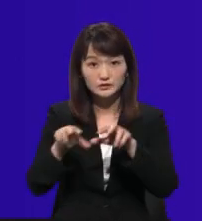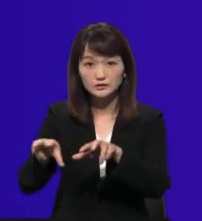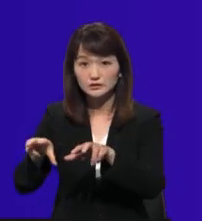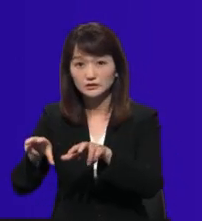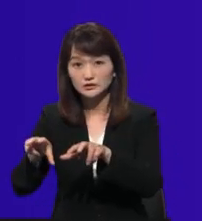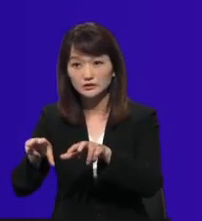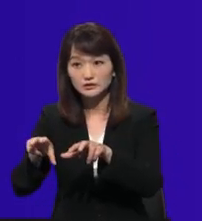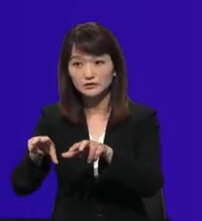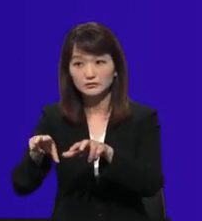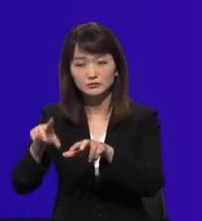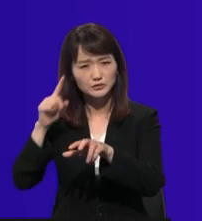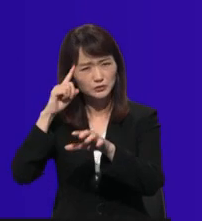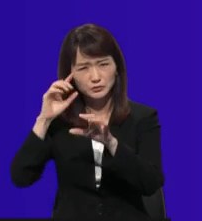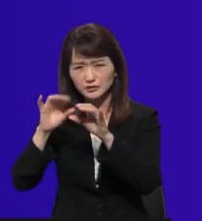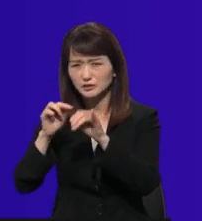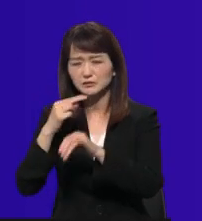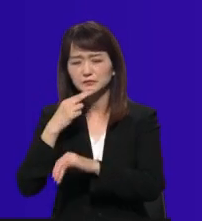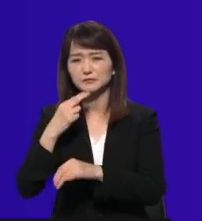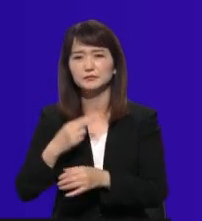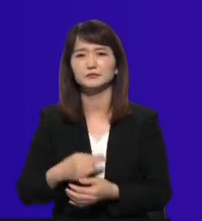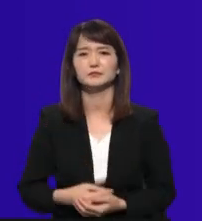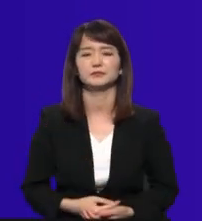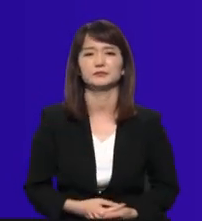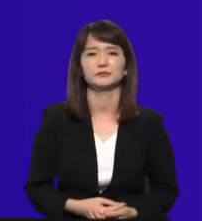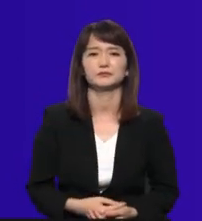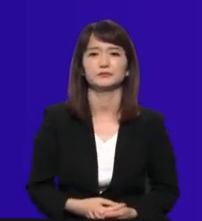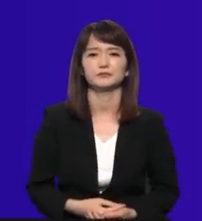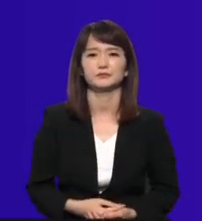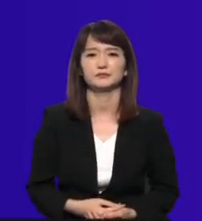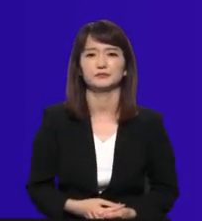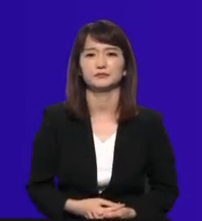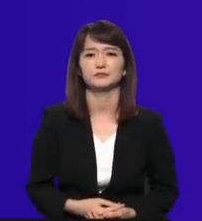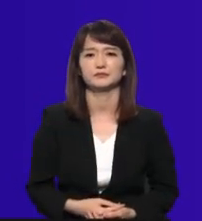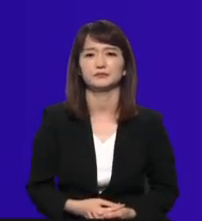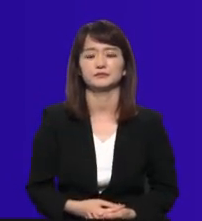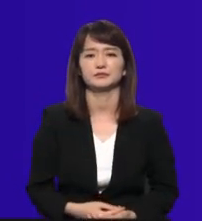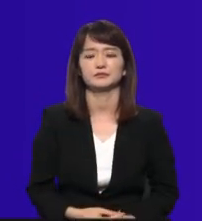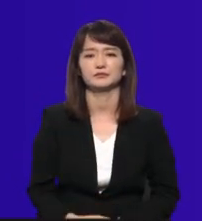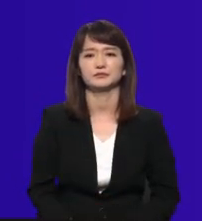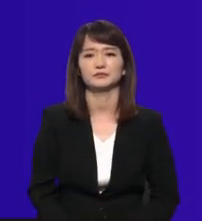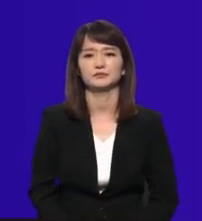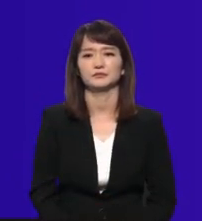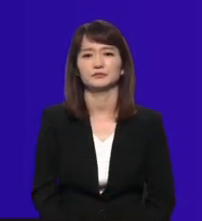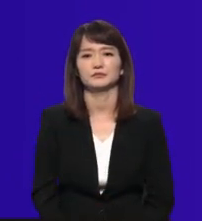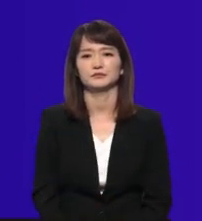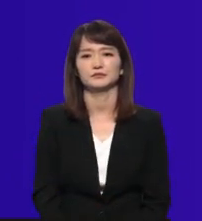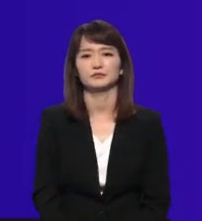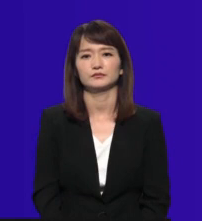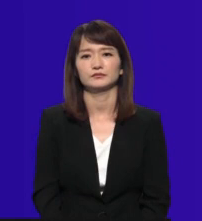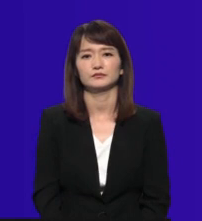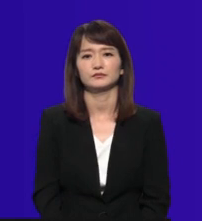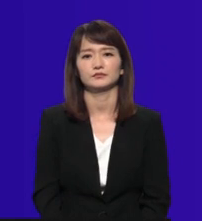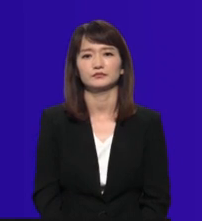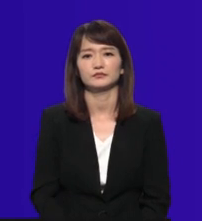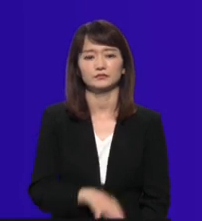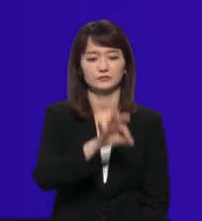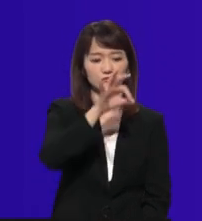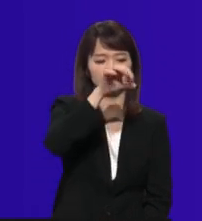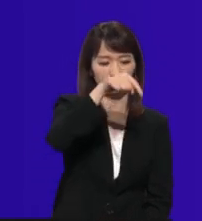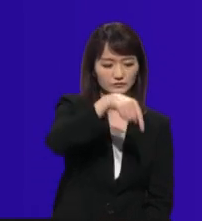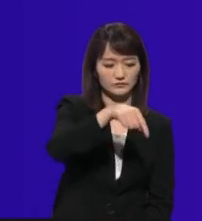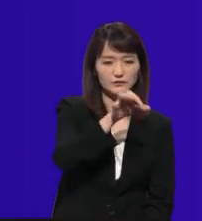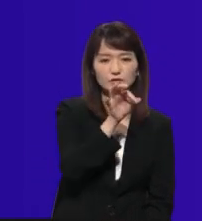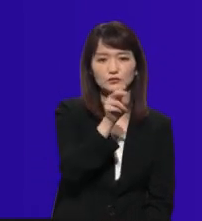현실은 그렇지 않다라는 대응에 만평을 올리게 됐는데요 물론 뭐 우영화